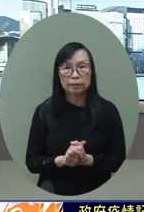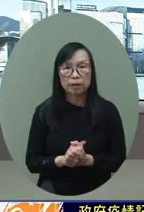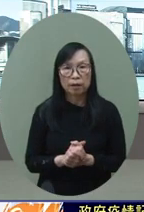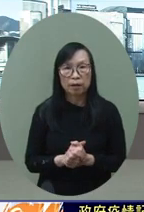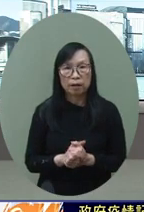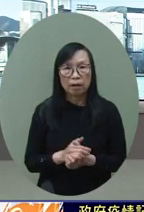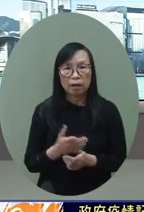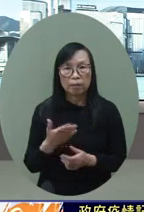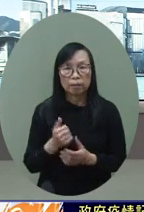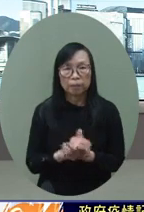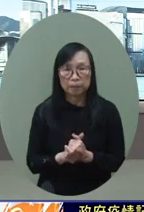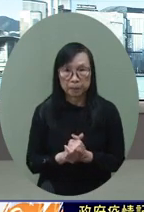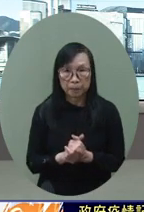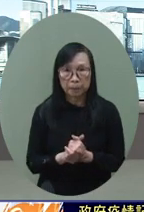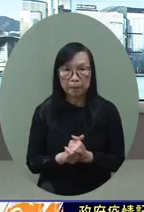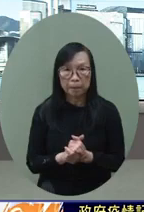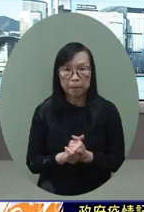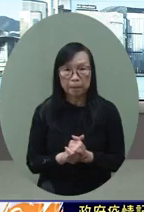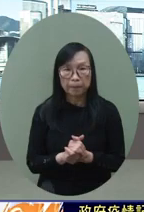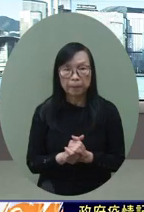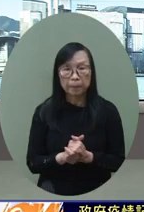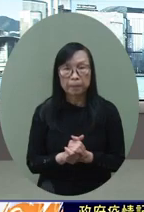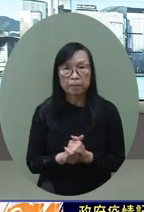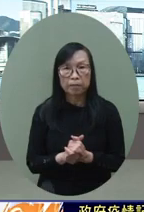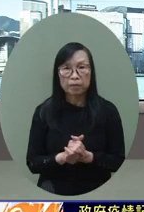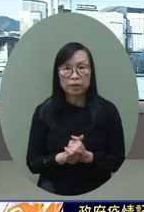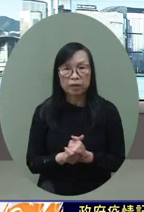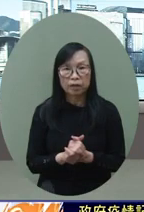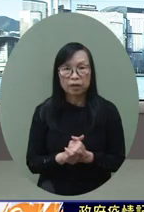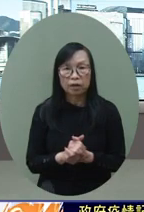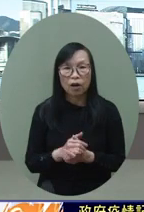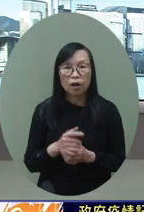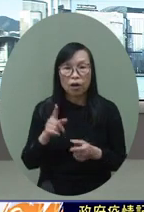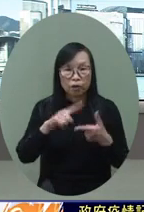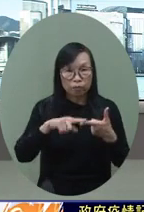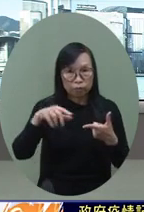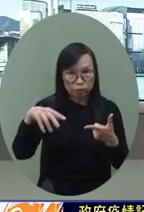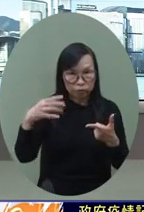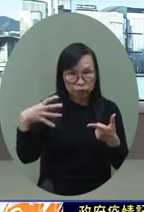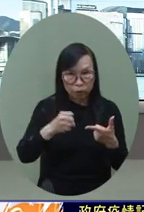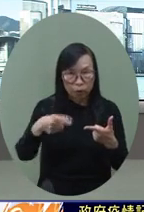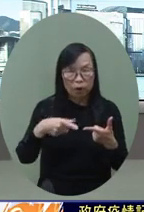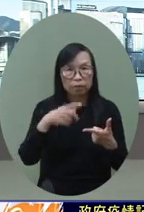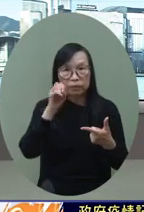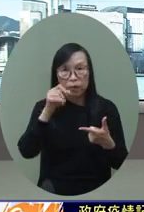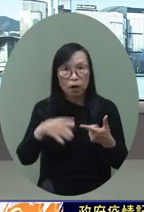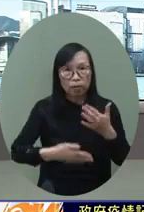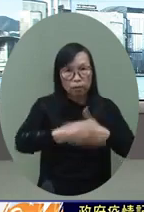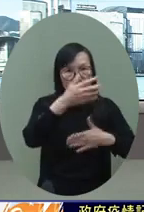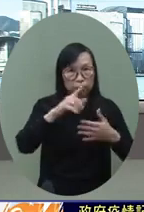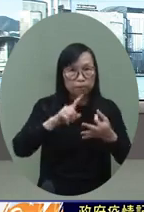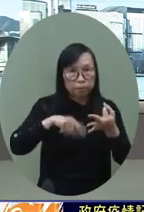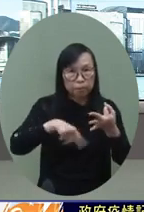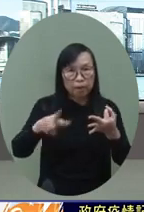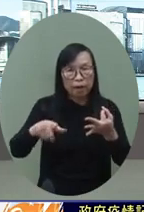Hi, Dr. Choi. Can I first ask you about the sewage sample in Fengchak House? Because you said that one